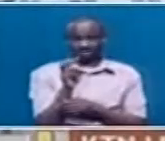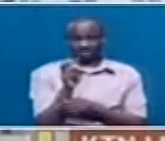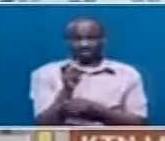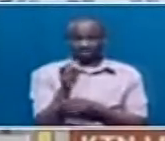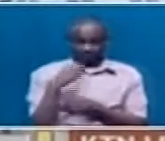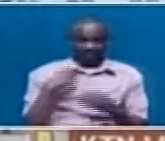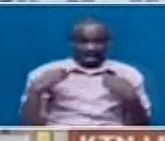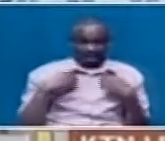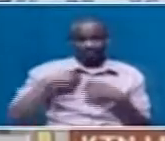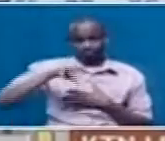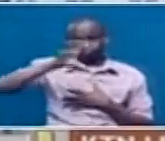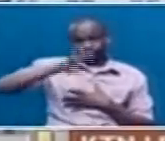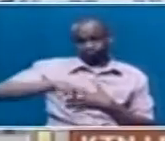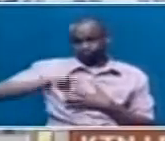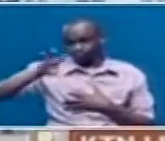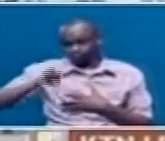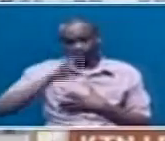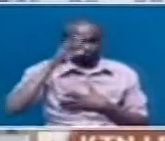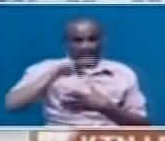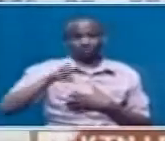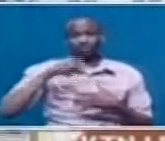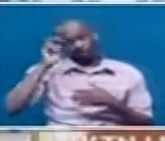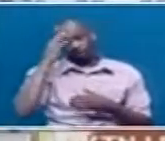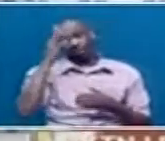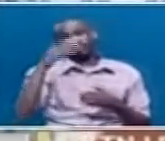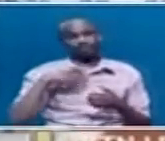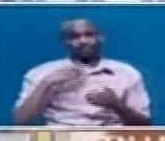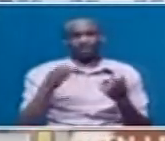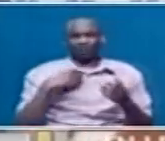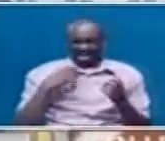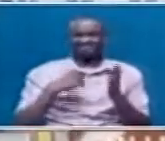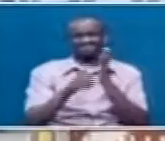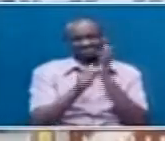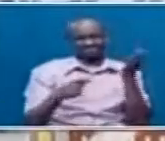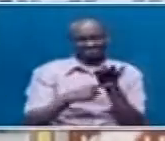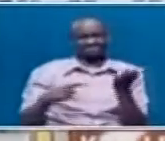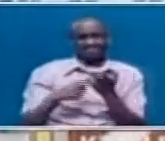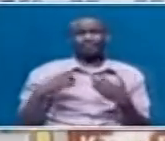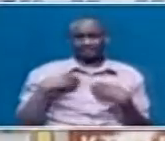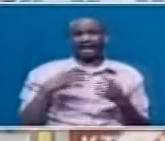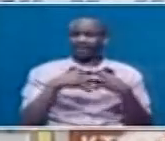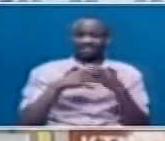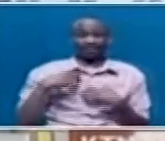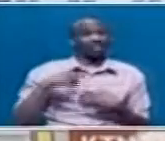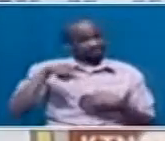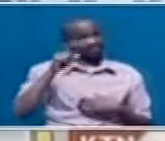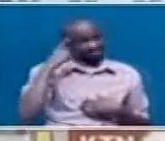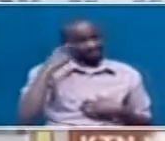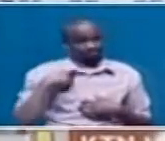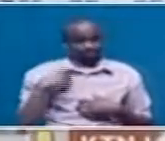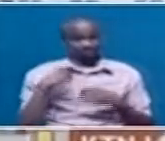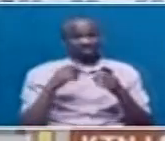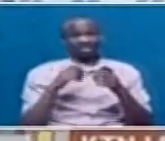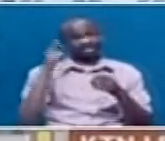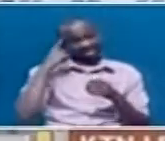Tutamount ile ya mataa tujue wako wapi, na sophisticated machines. If they think they can get armed,